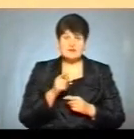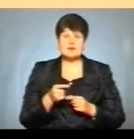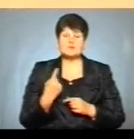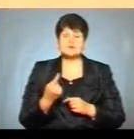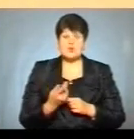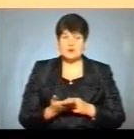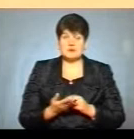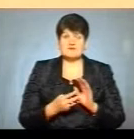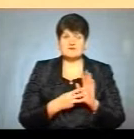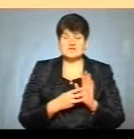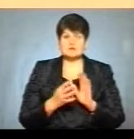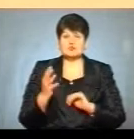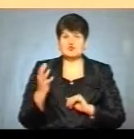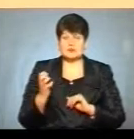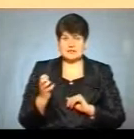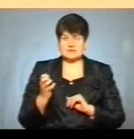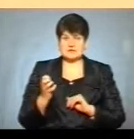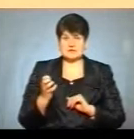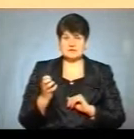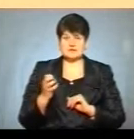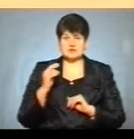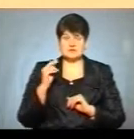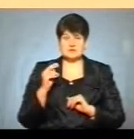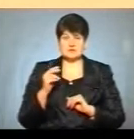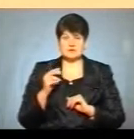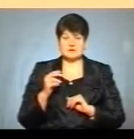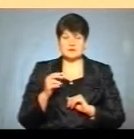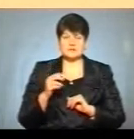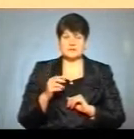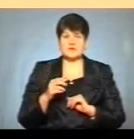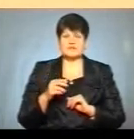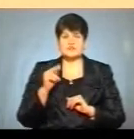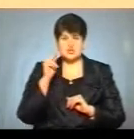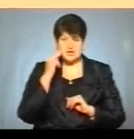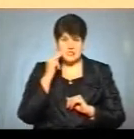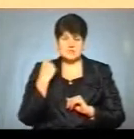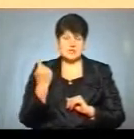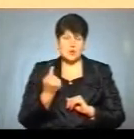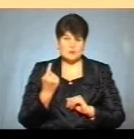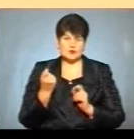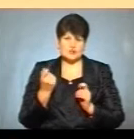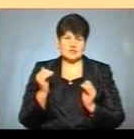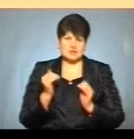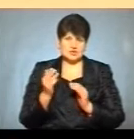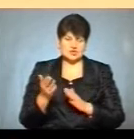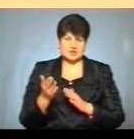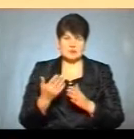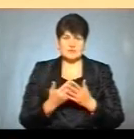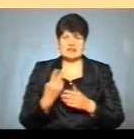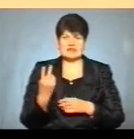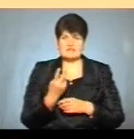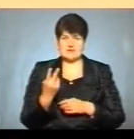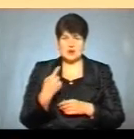області 8400, в Чернігівській 441. Так, в Чернігівській області трошки нижче. Тобто ми дві